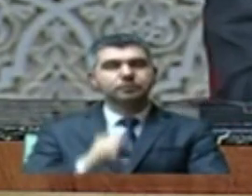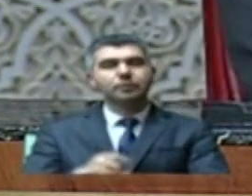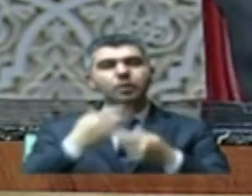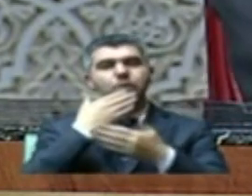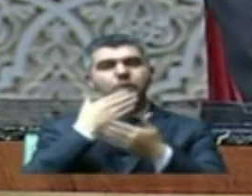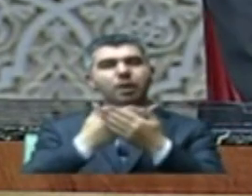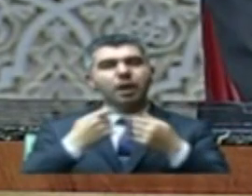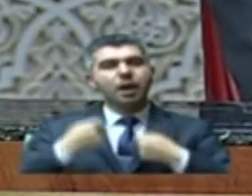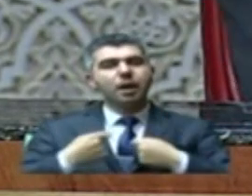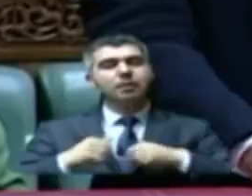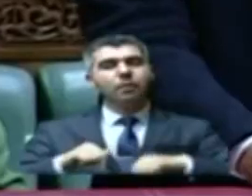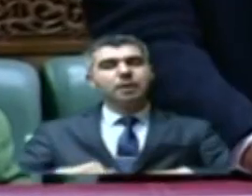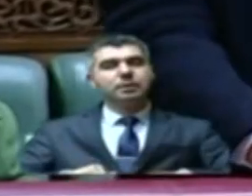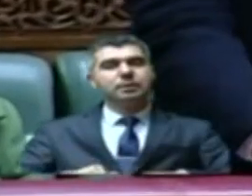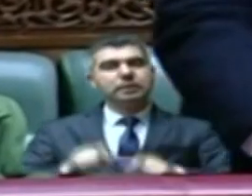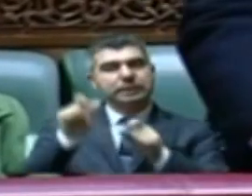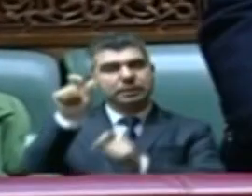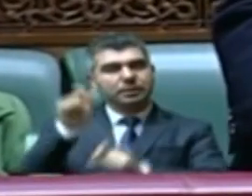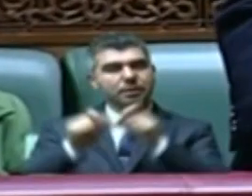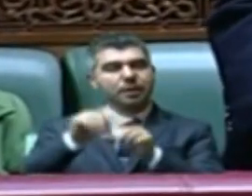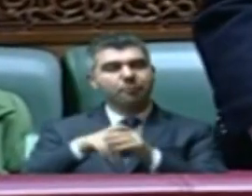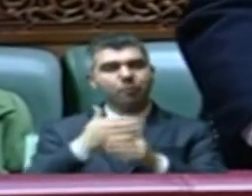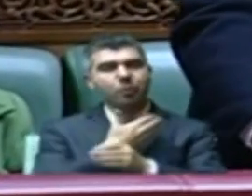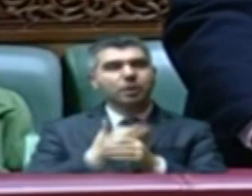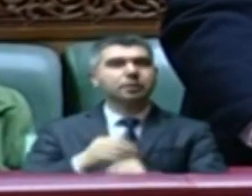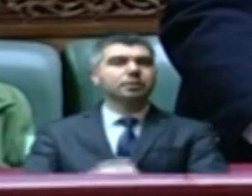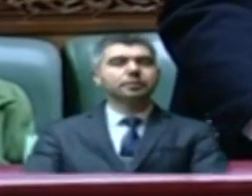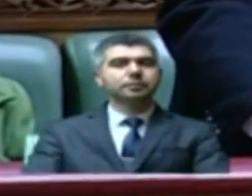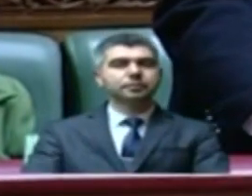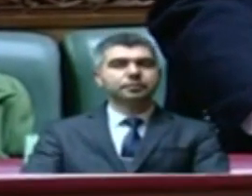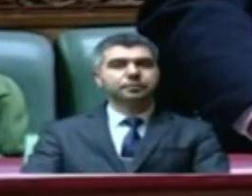رئيس السيد الوزير، السادة الوزراء المحترمين، السيدات والسادة المستشارين المحترمين،